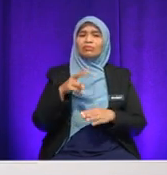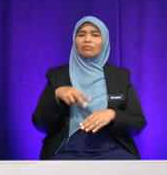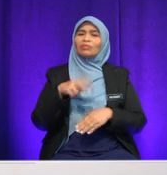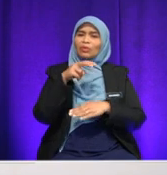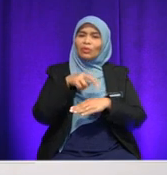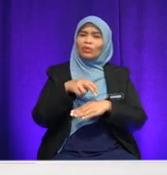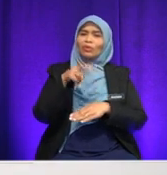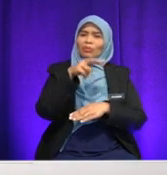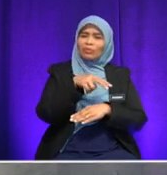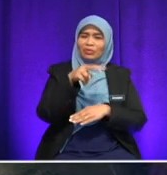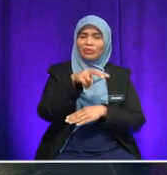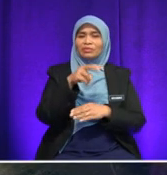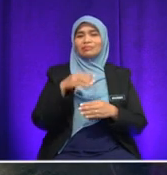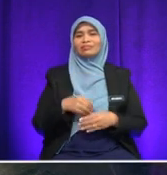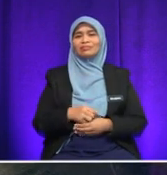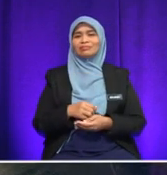macam kukang.